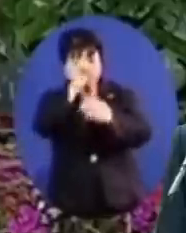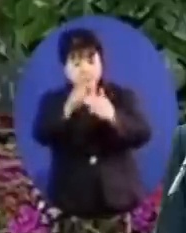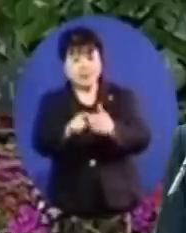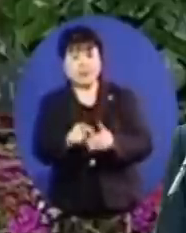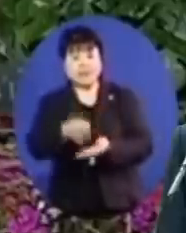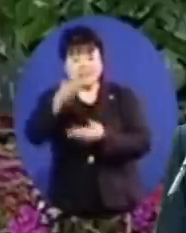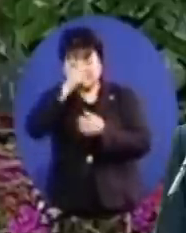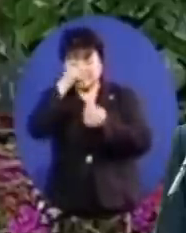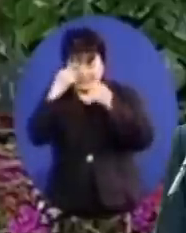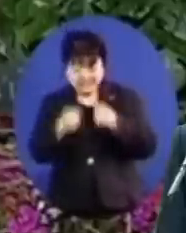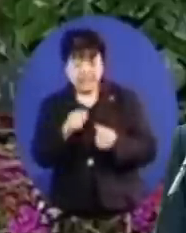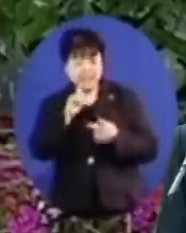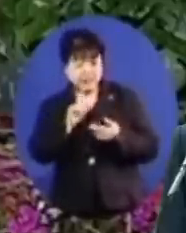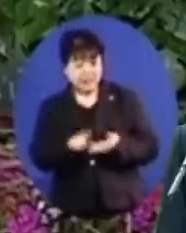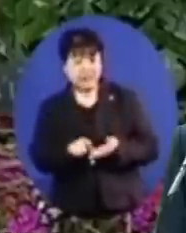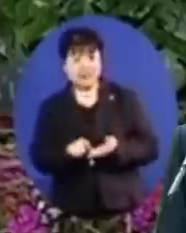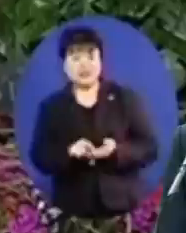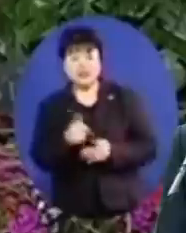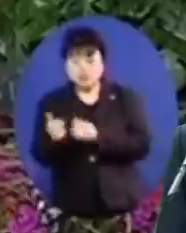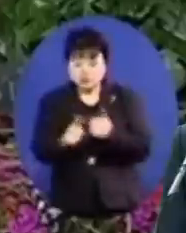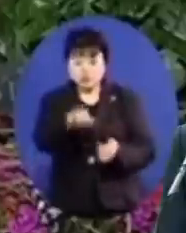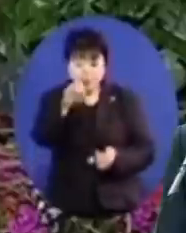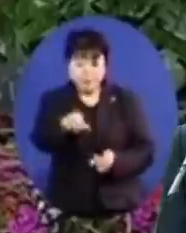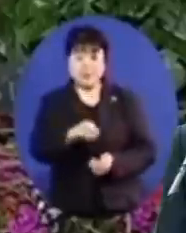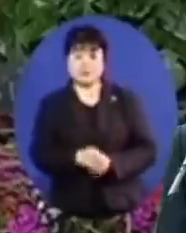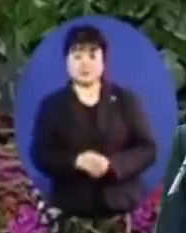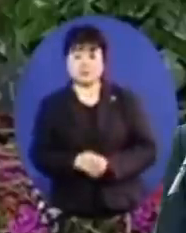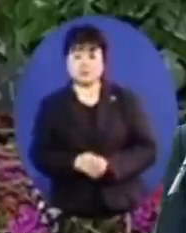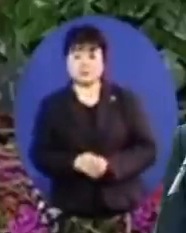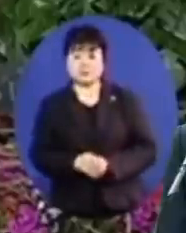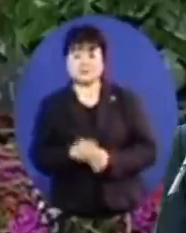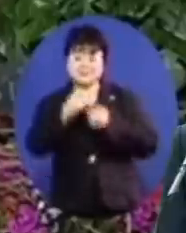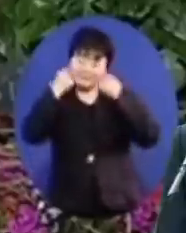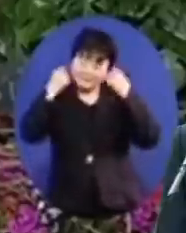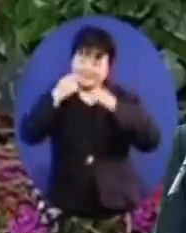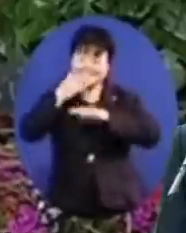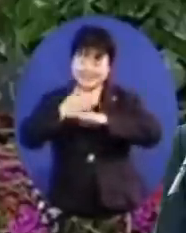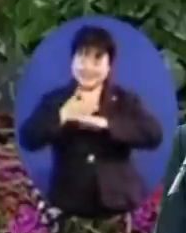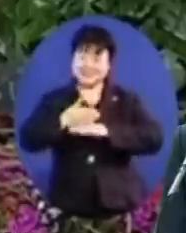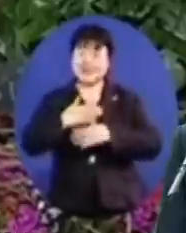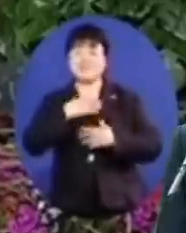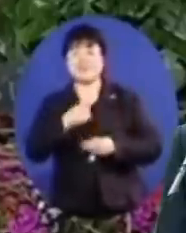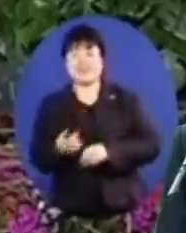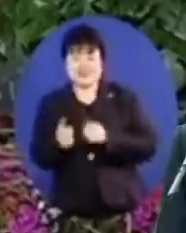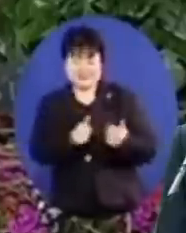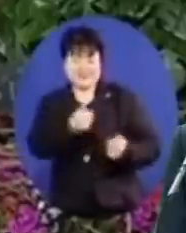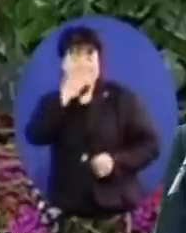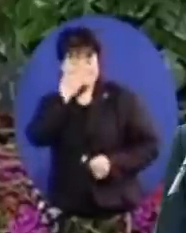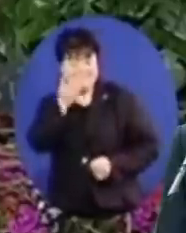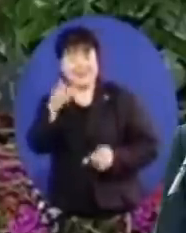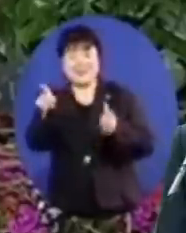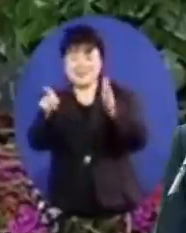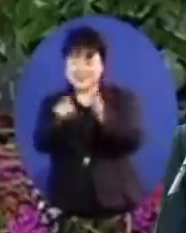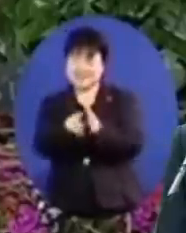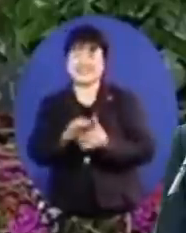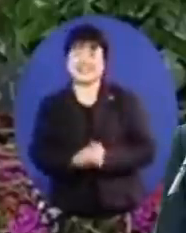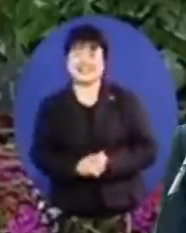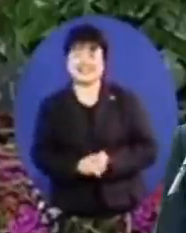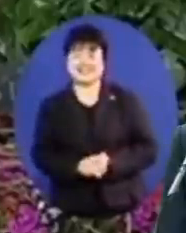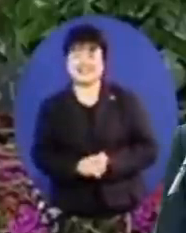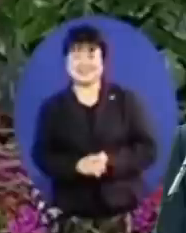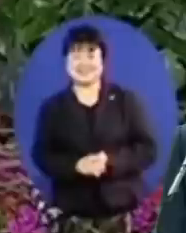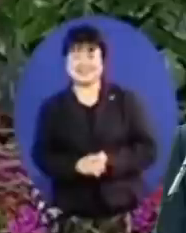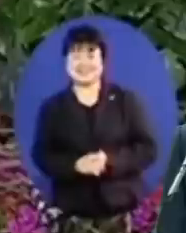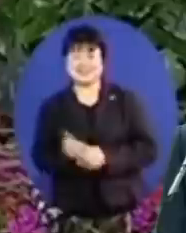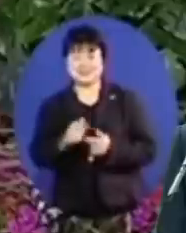가치 있는 삶을 살았을 때 우리는 죽음 앞에서도 미소 지으며 감사하고 평안하게 죽을 수 있습니다.